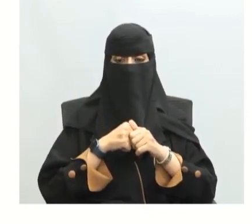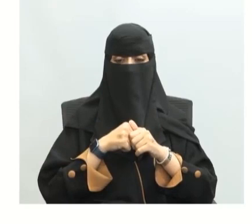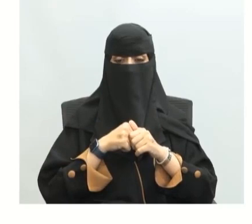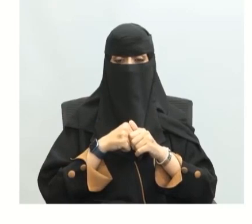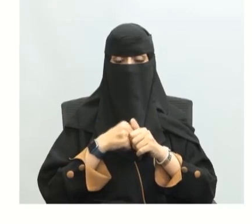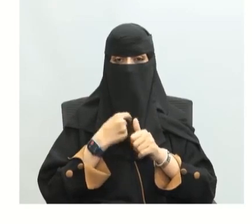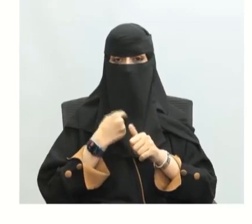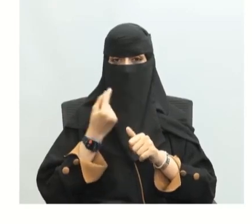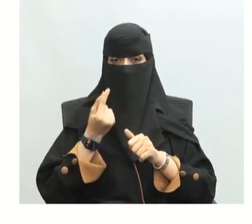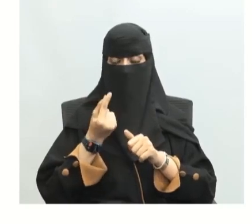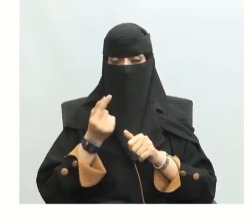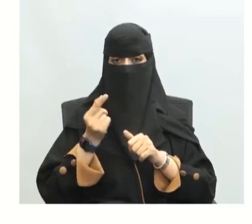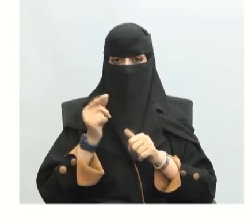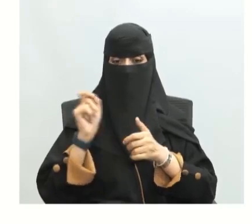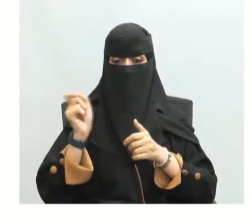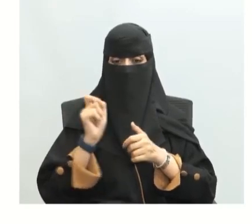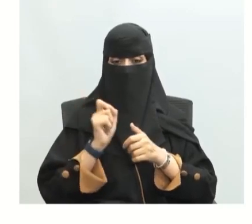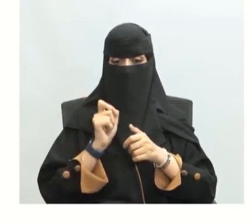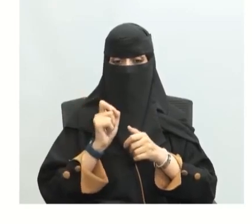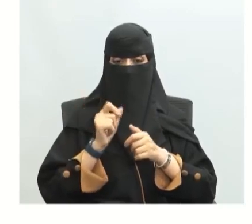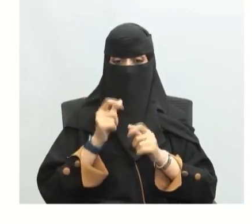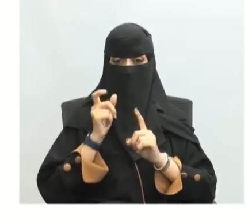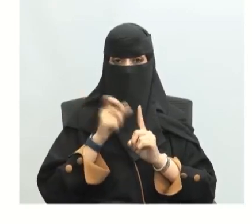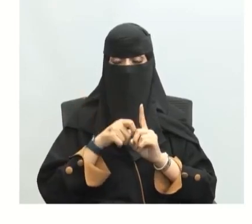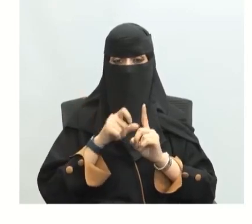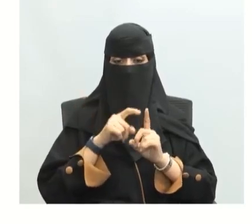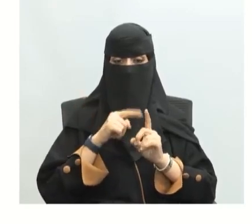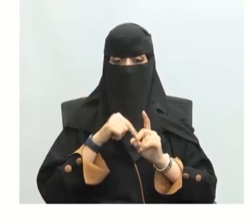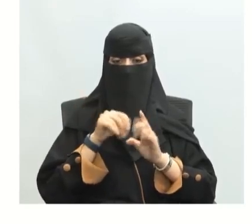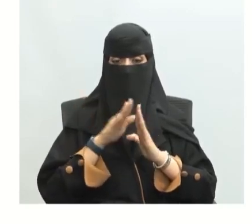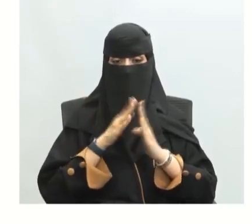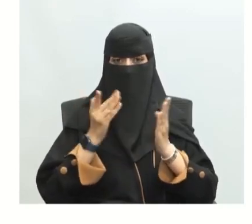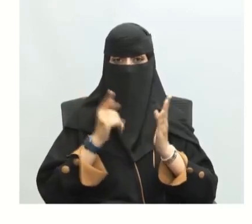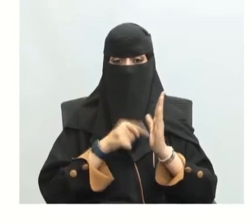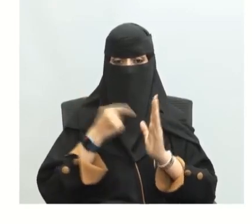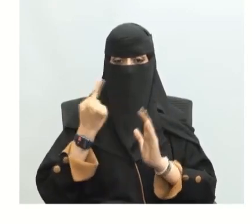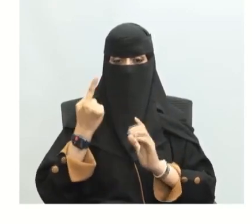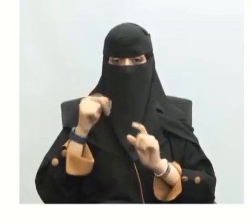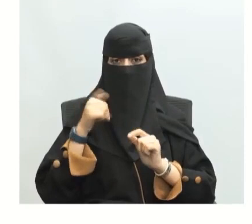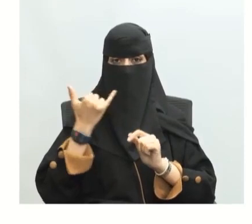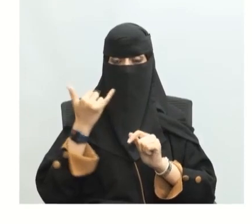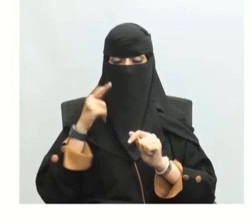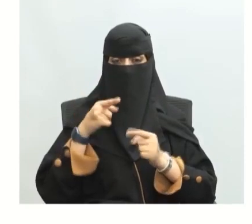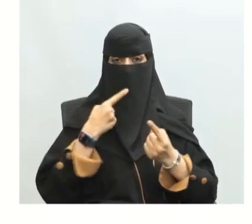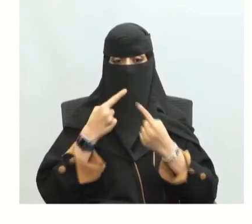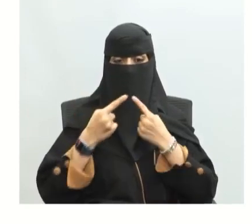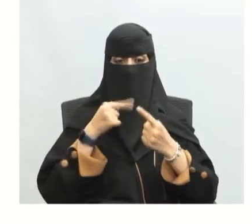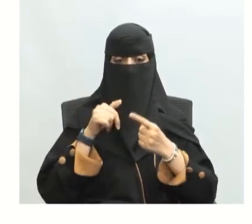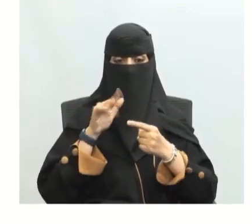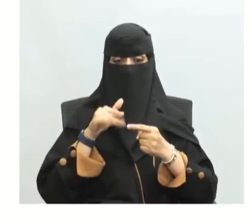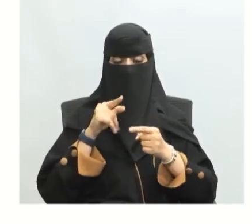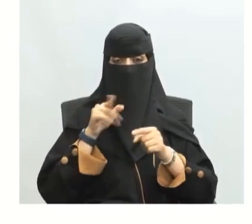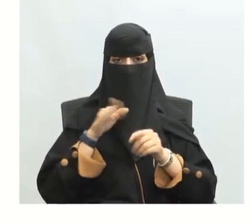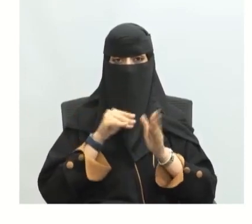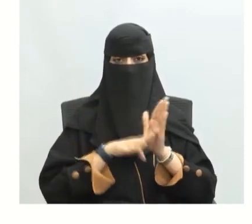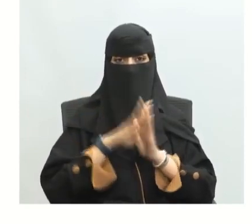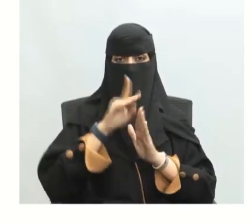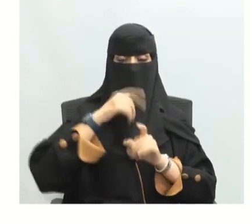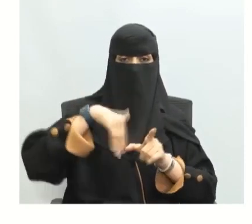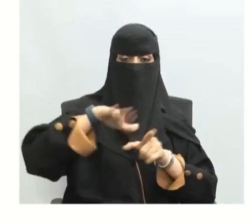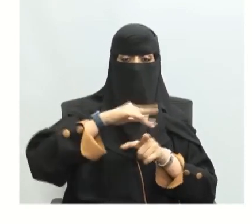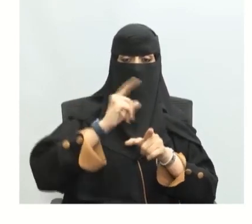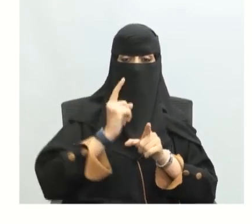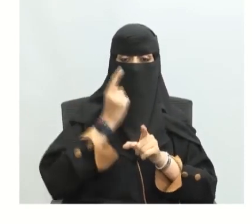يطلب الان اول كتابه او التحدث عن اهميه الحوار الوطني في تعزيز الوحده